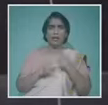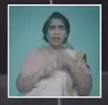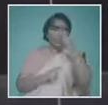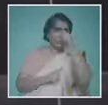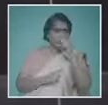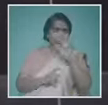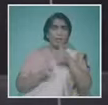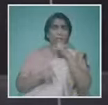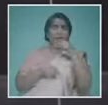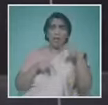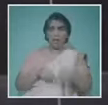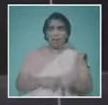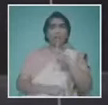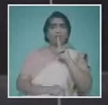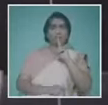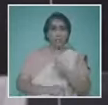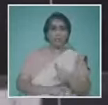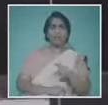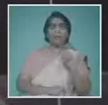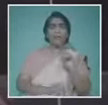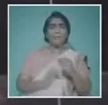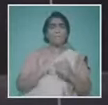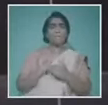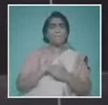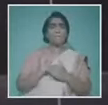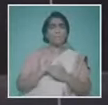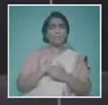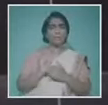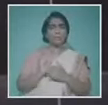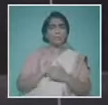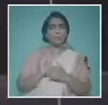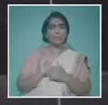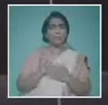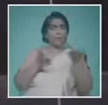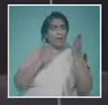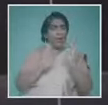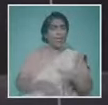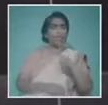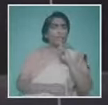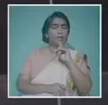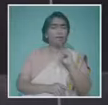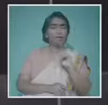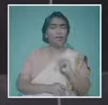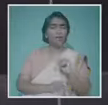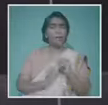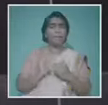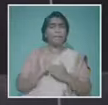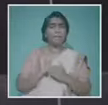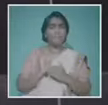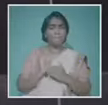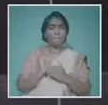අද ඔබතුමා කතා කරා. හරි, මිලියන් මේ අන්තිමට කීයද කිව්වේ? මිලියන්